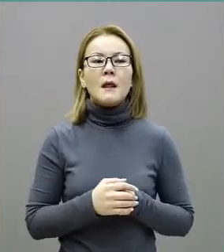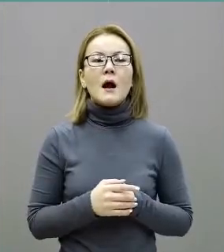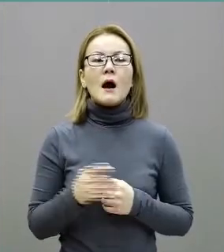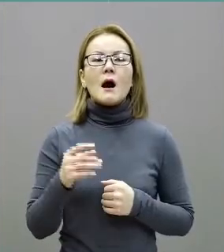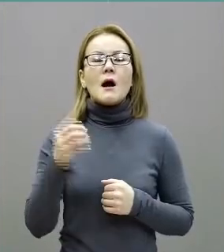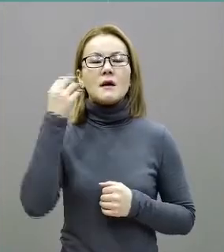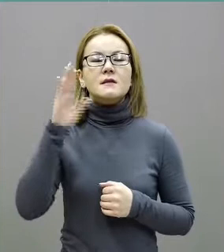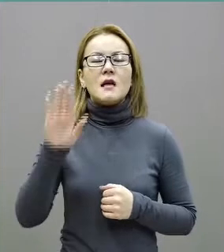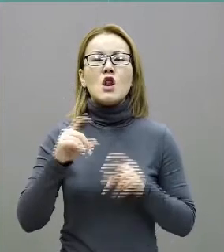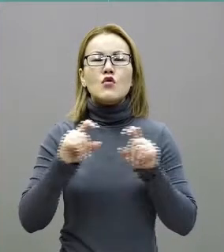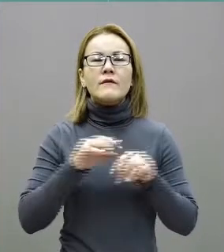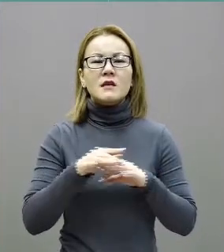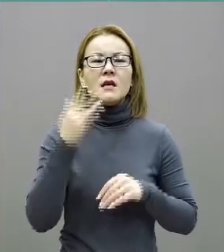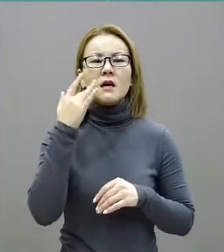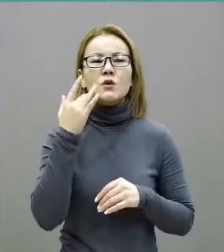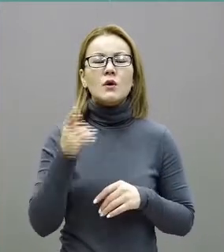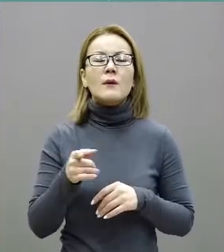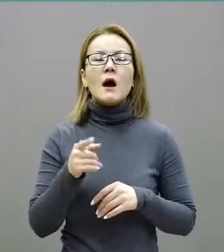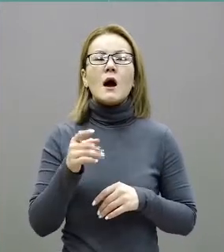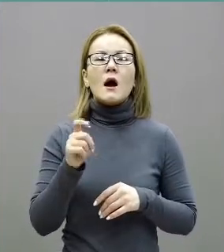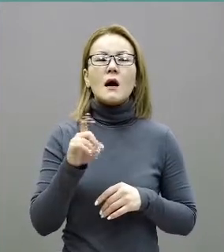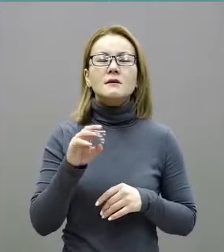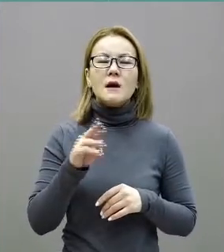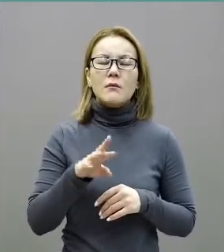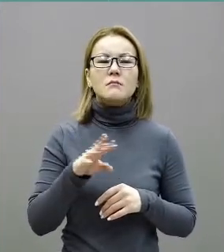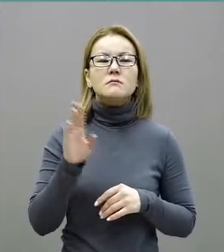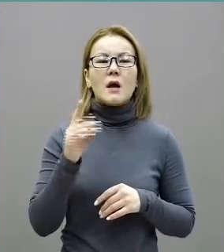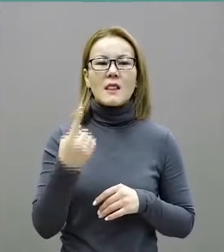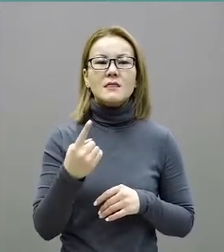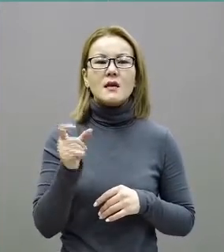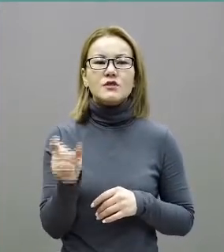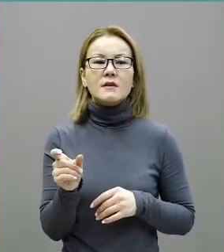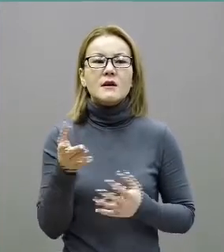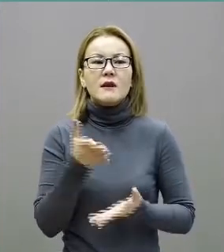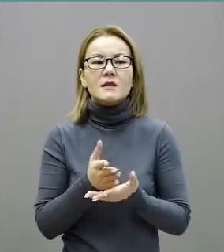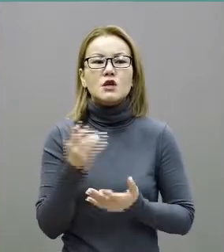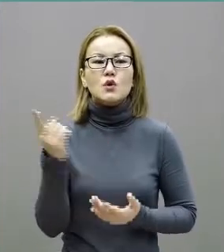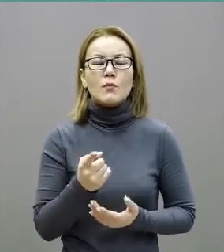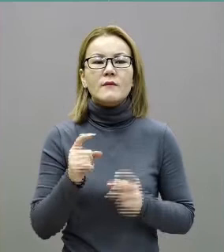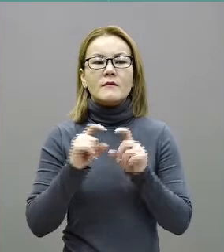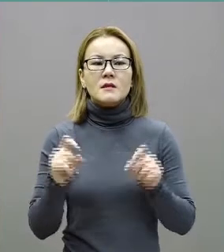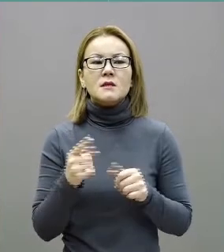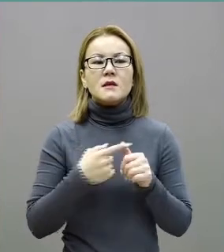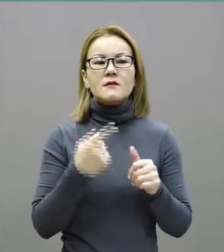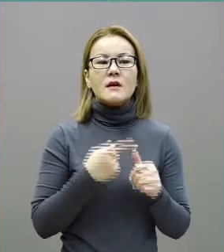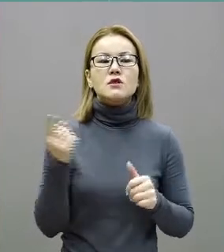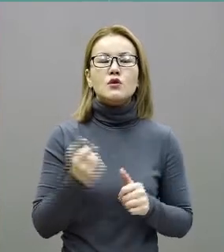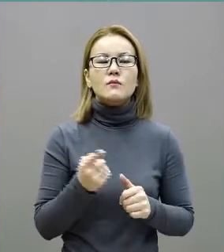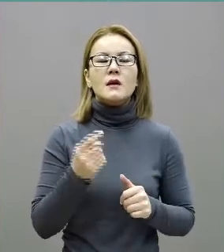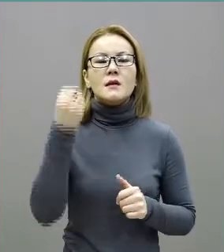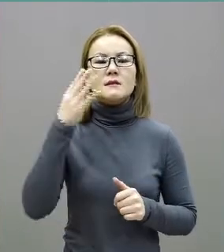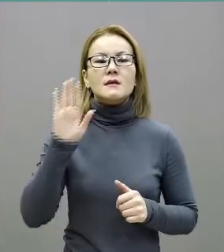уравнение в котором хотя бы одна часть является дробным выражением называется дробно рациональными уравнениями